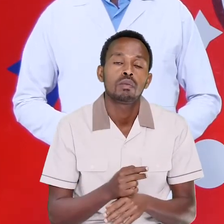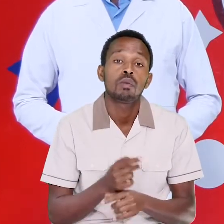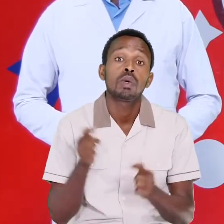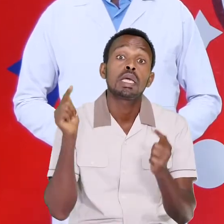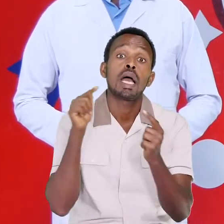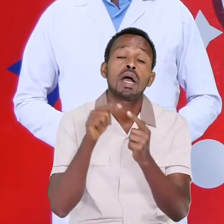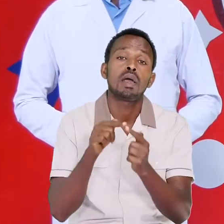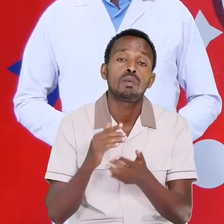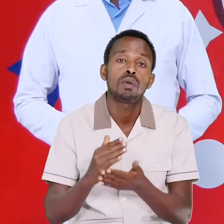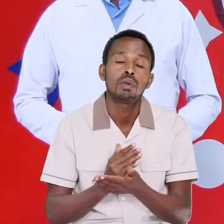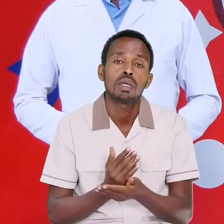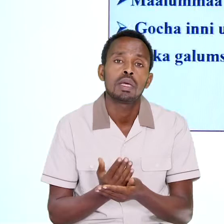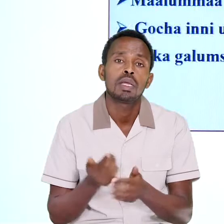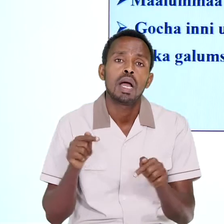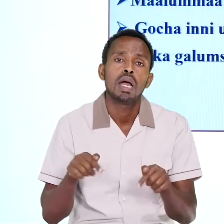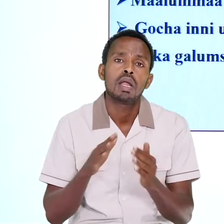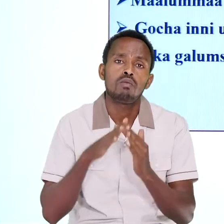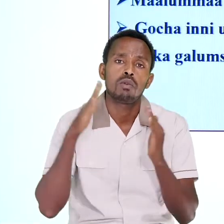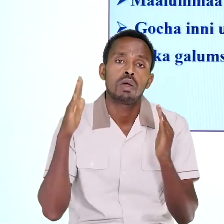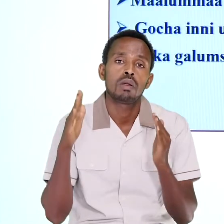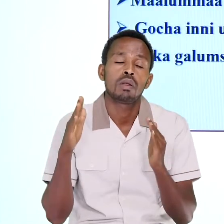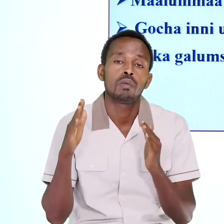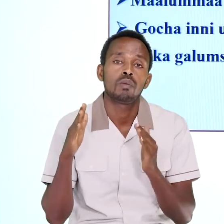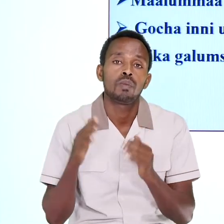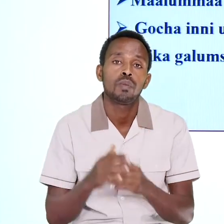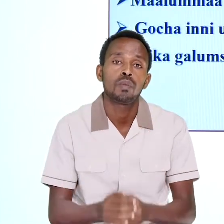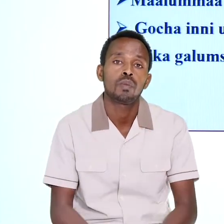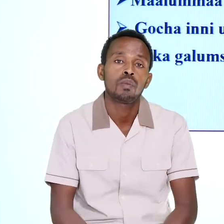Kaayyoon barannoo keenya har'aa inni guddaan